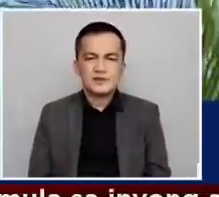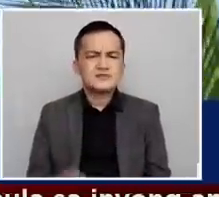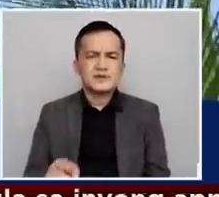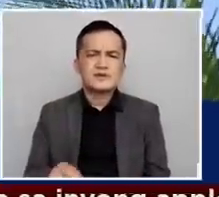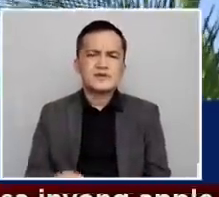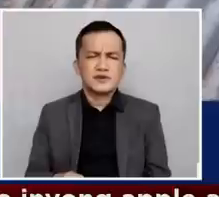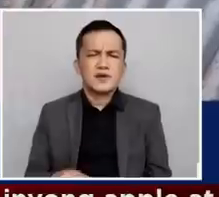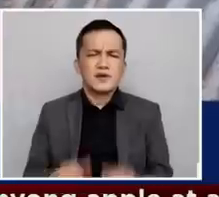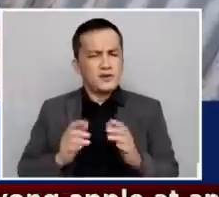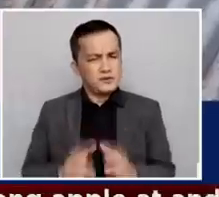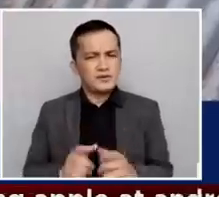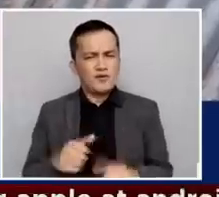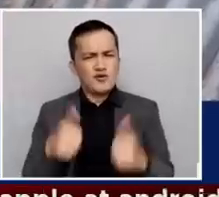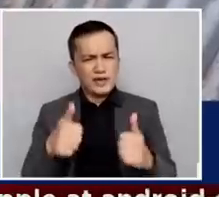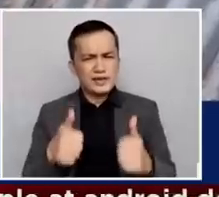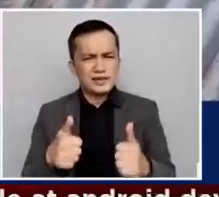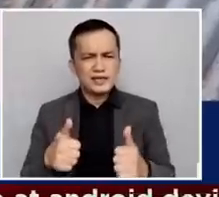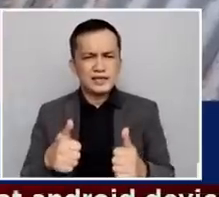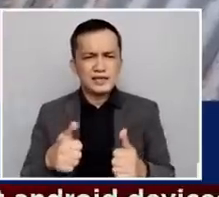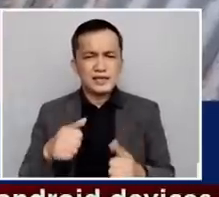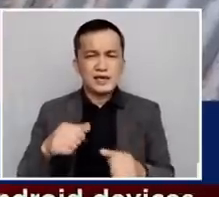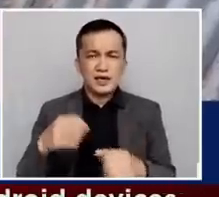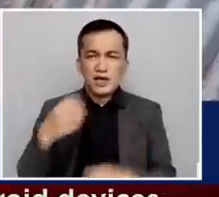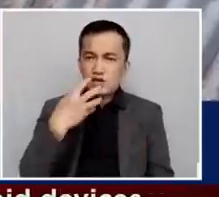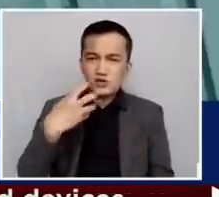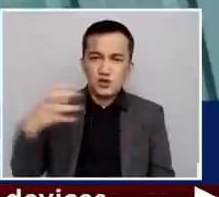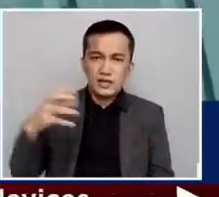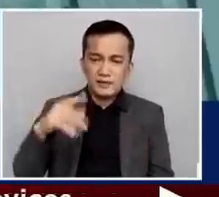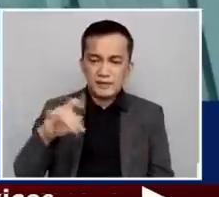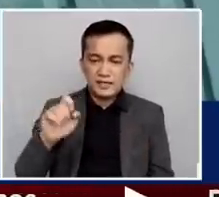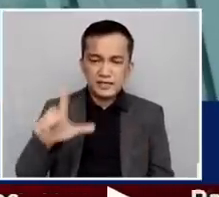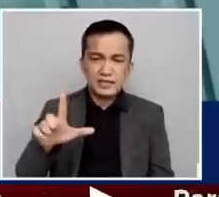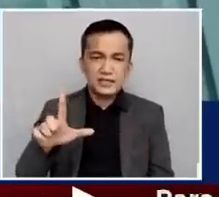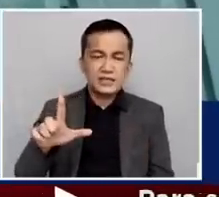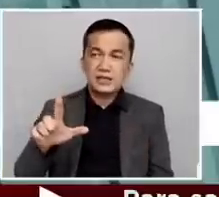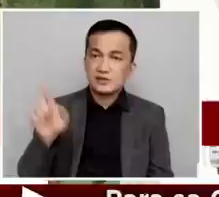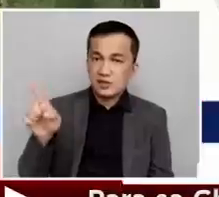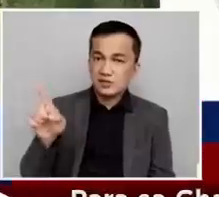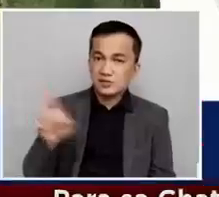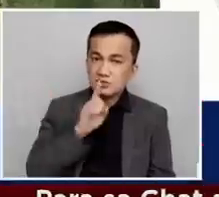solar panels dahil siguradong lalo pang tataas ang singil sa